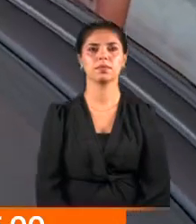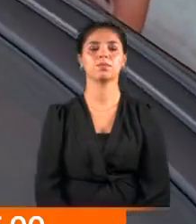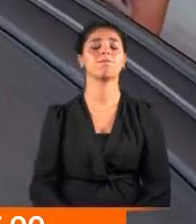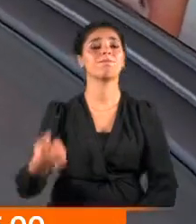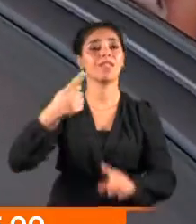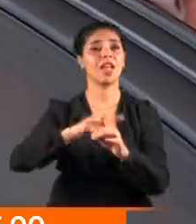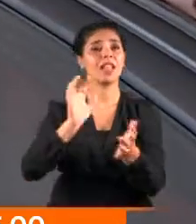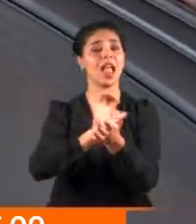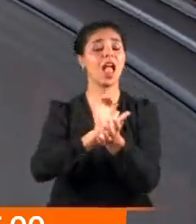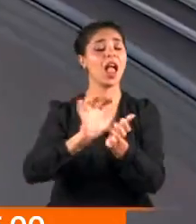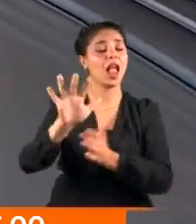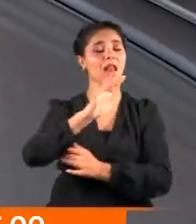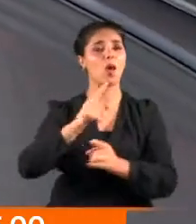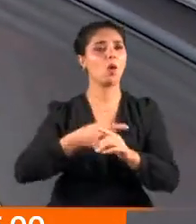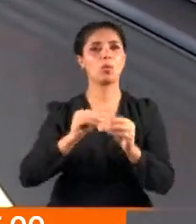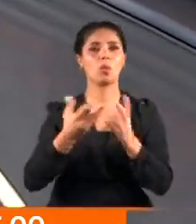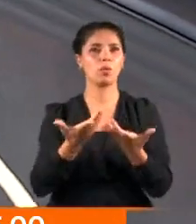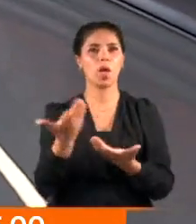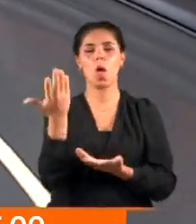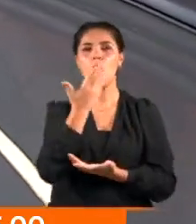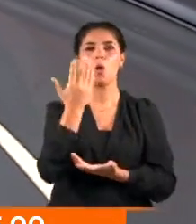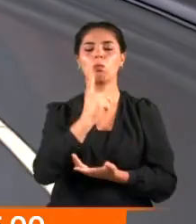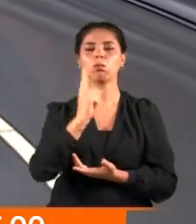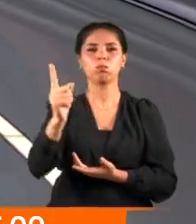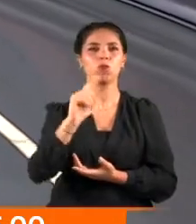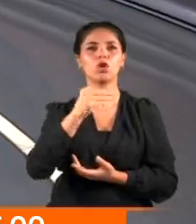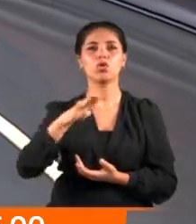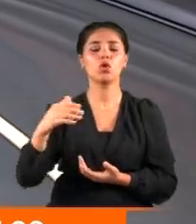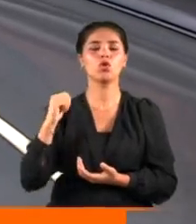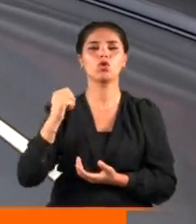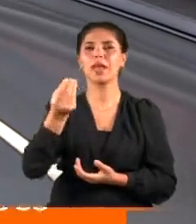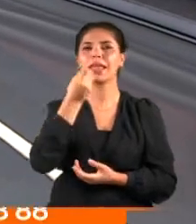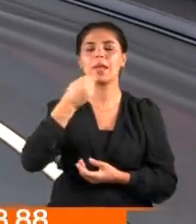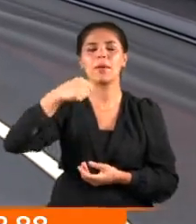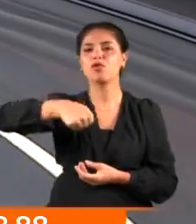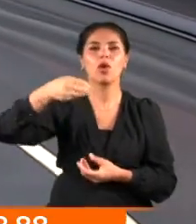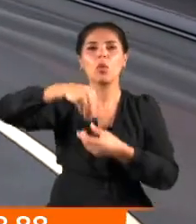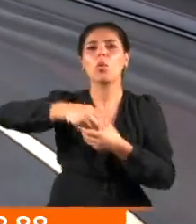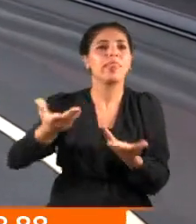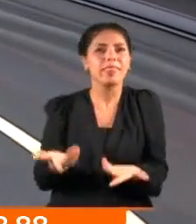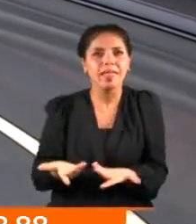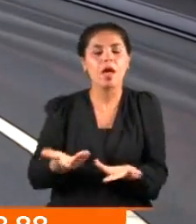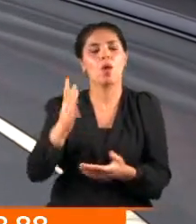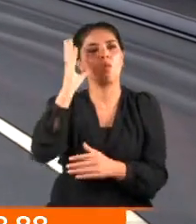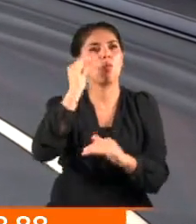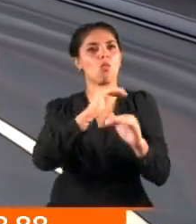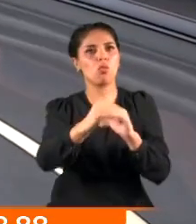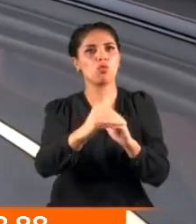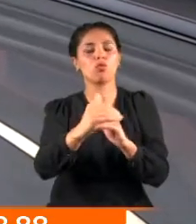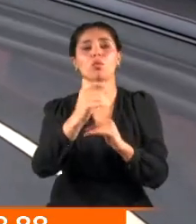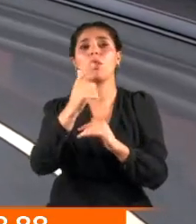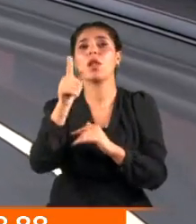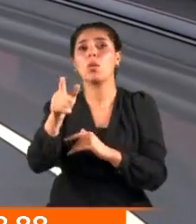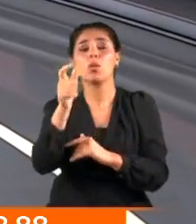Bir taraftan da velilerin ortak derdi okula giden çocuklarının beslenme çantasına ne koyacaklar? Uzmanlar tercih konusunda dikkatli olunmazsa